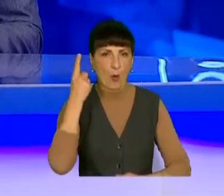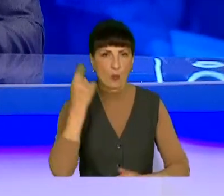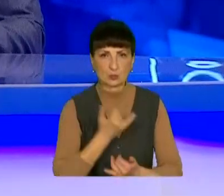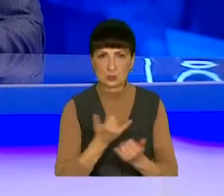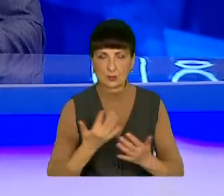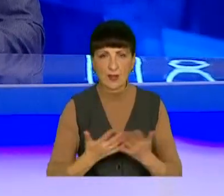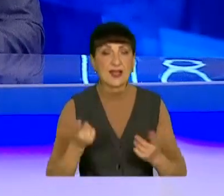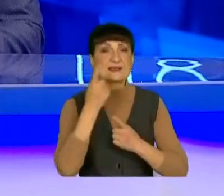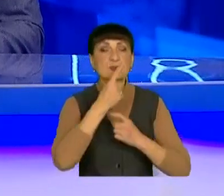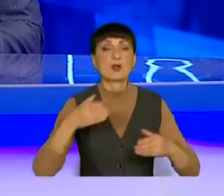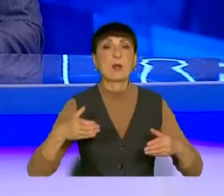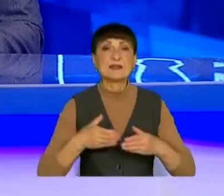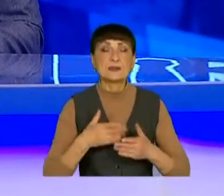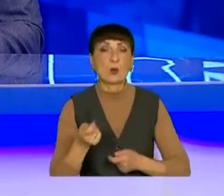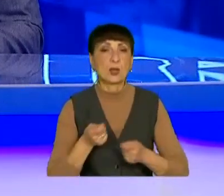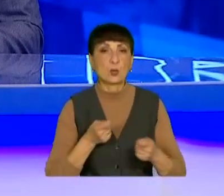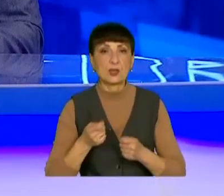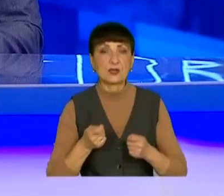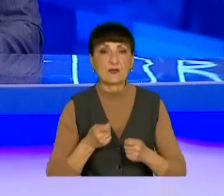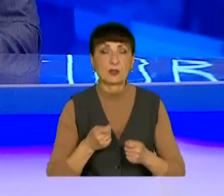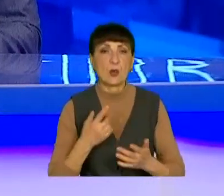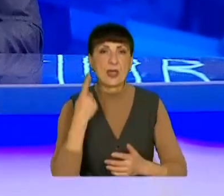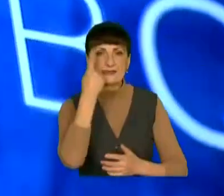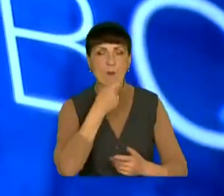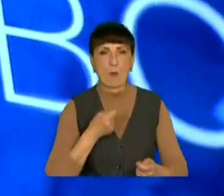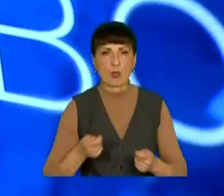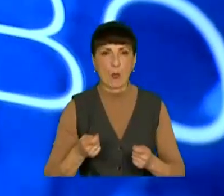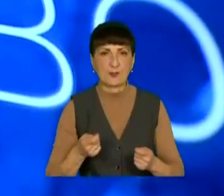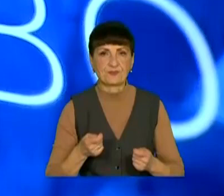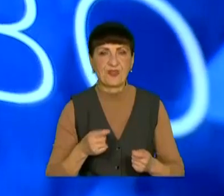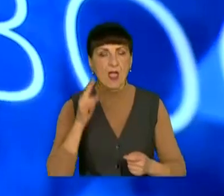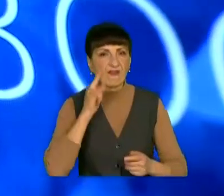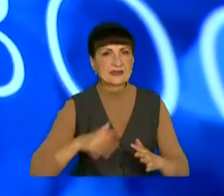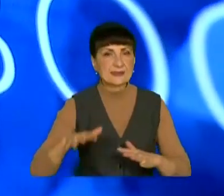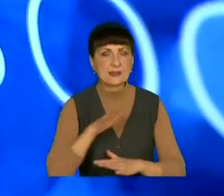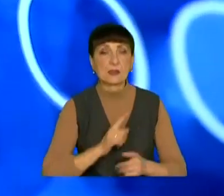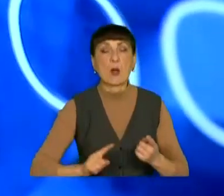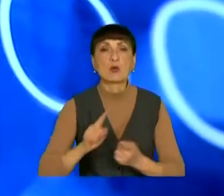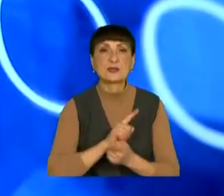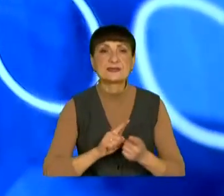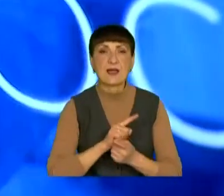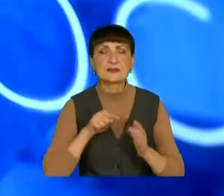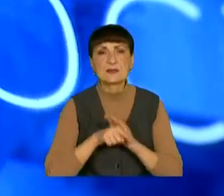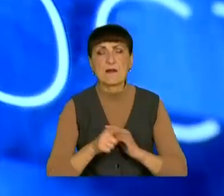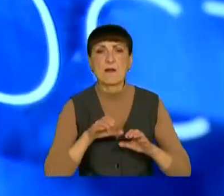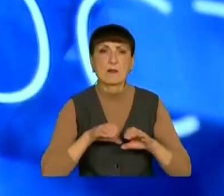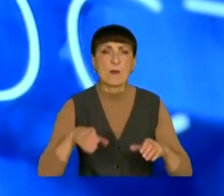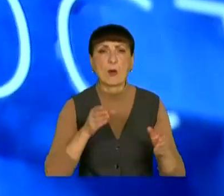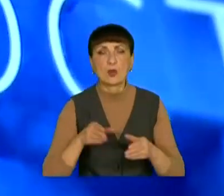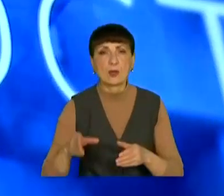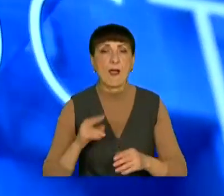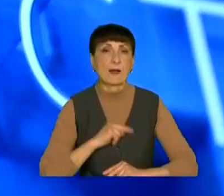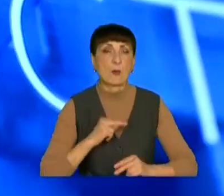Об этом сообщили в Комитете по регулированию естественных монополий. В стране для модернизации коммунальной инфраструктуры